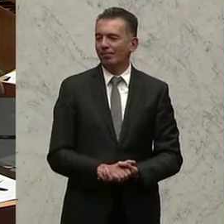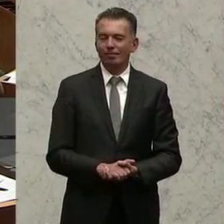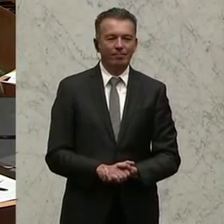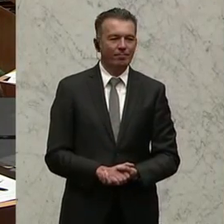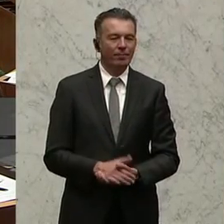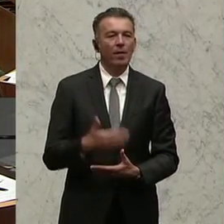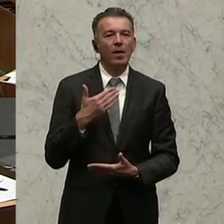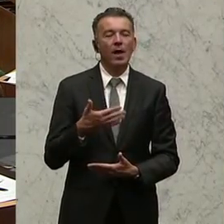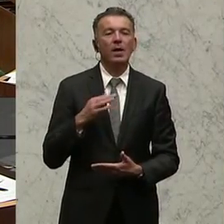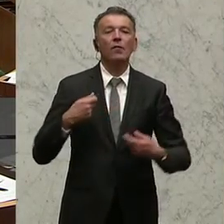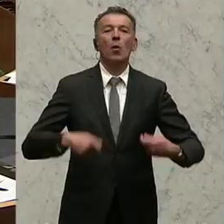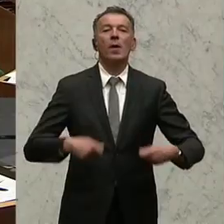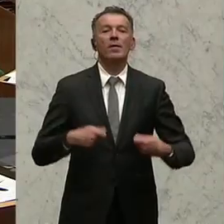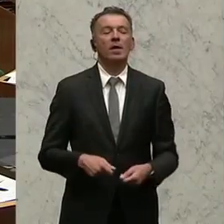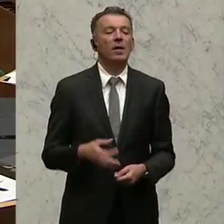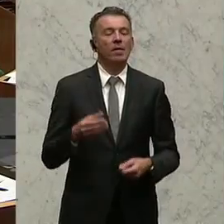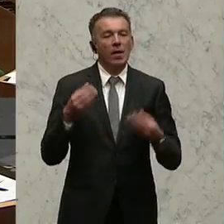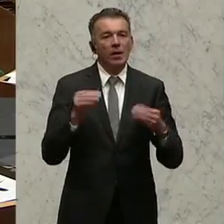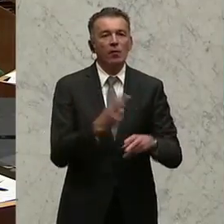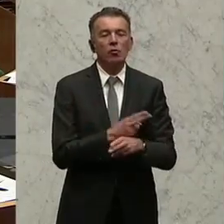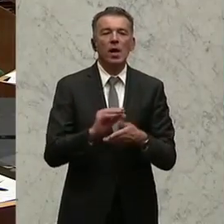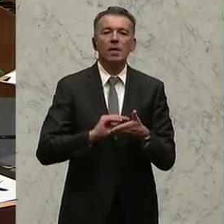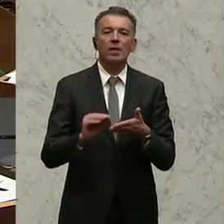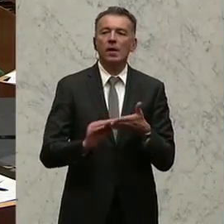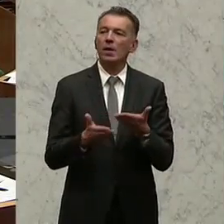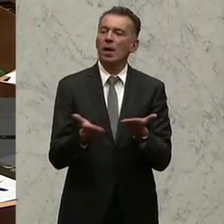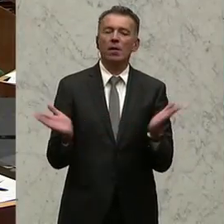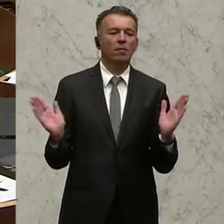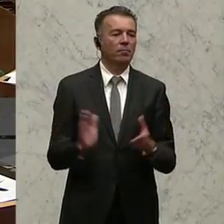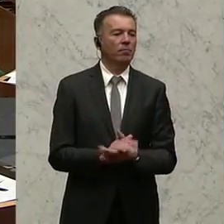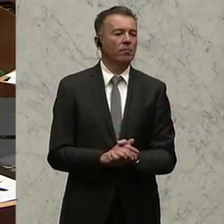demografischen Wandel. Lösungen könnte man nur durch Transparenz, Dialog und Mitwirken einer großen Öffentlichkeit finden.